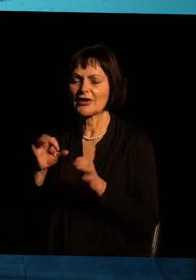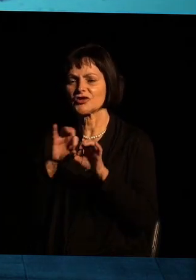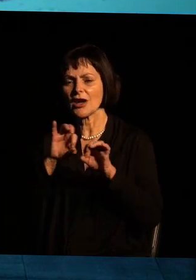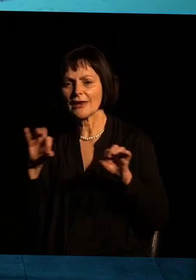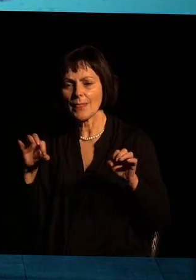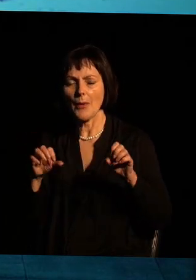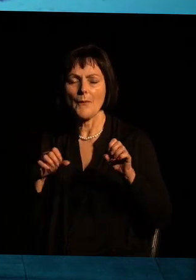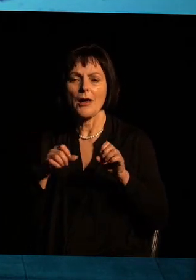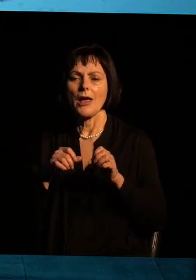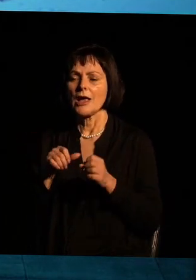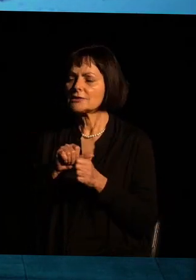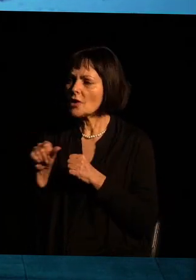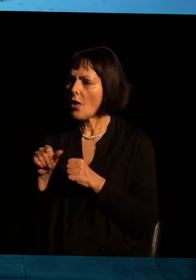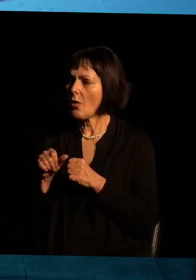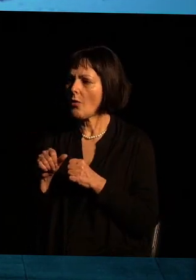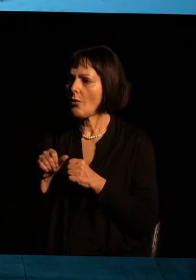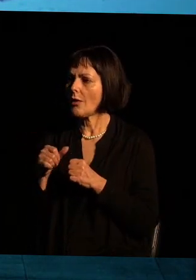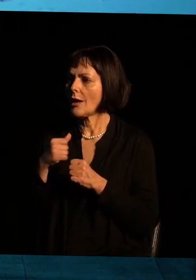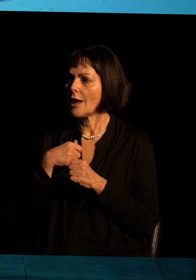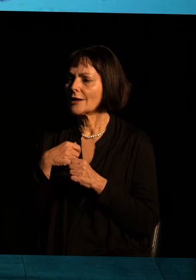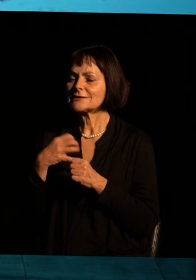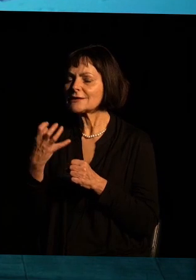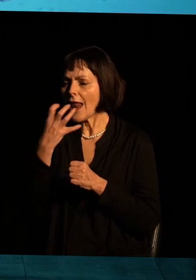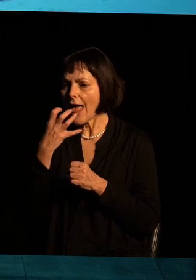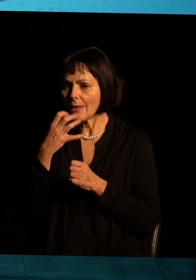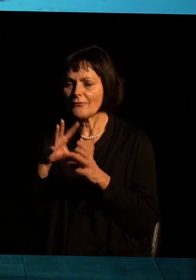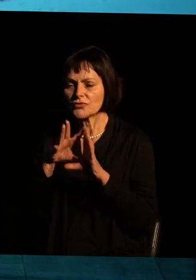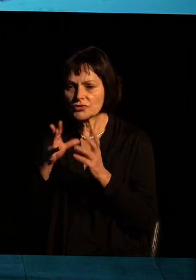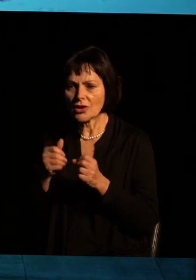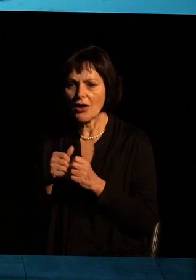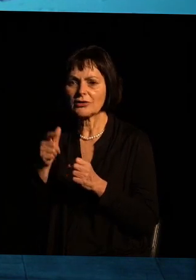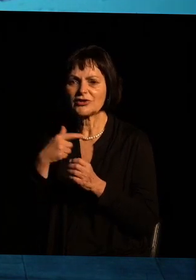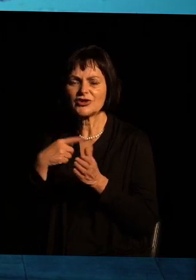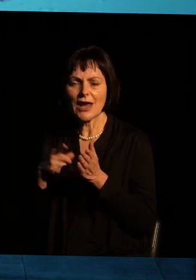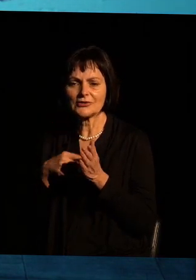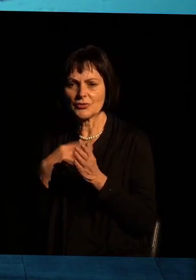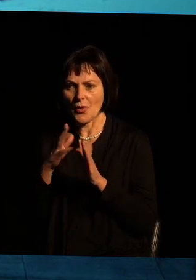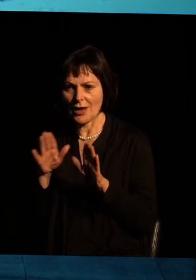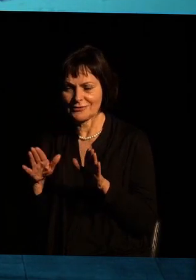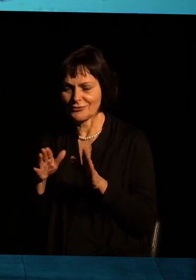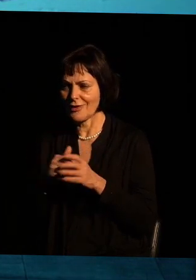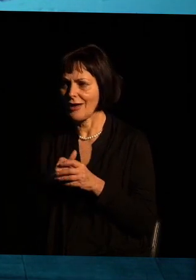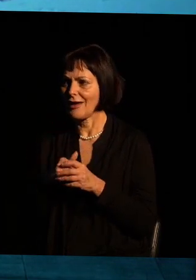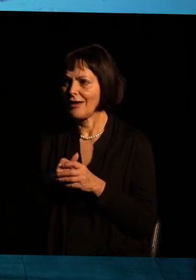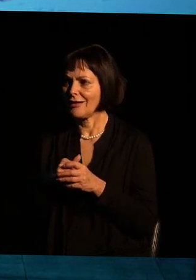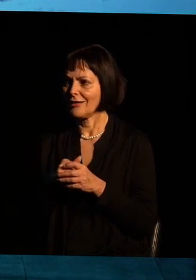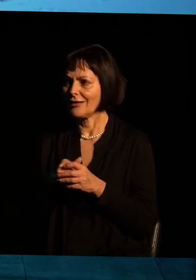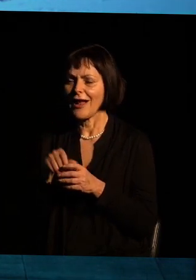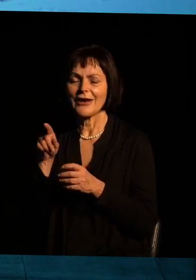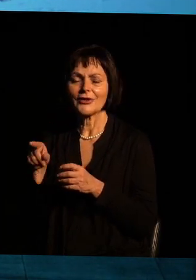są powieszone, z szerpą się idzie, z tlenem i tak dalej się często to pokazuje. No ale